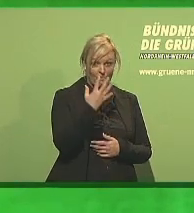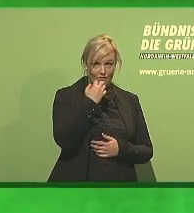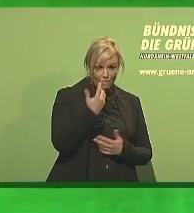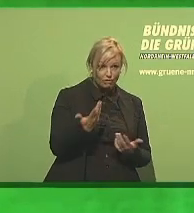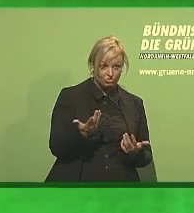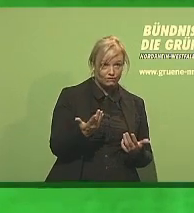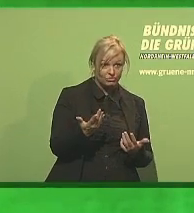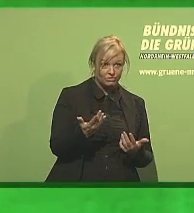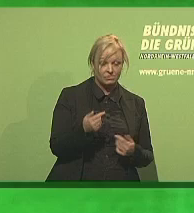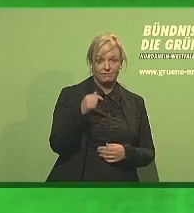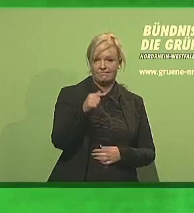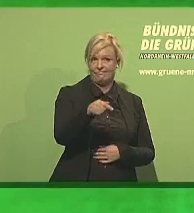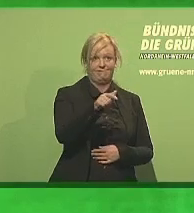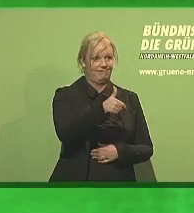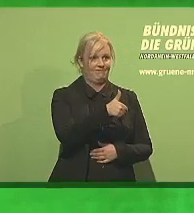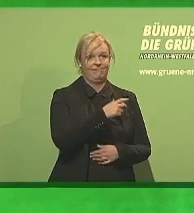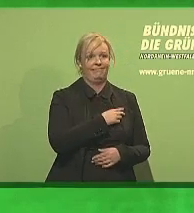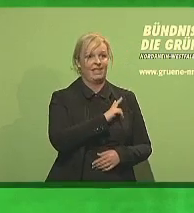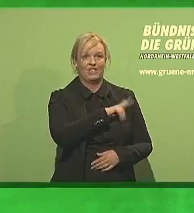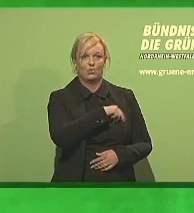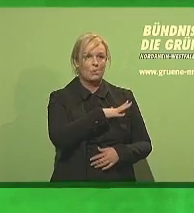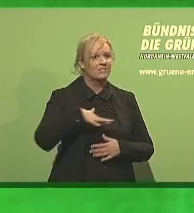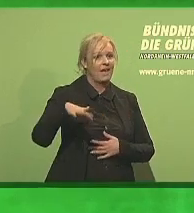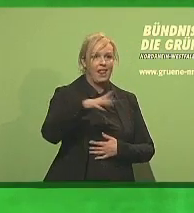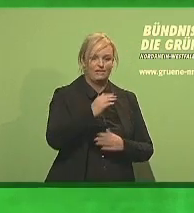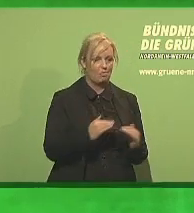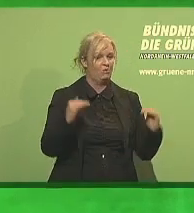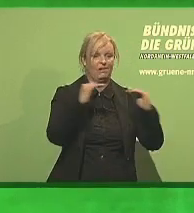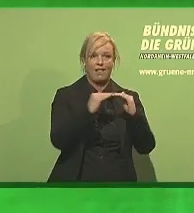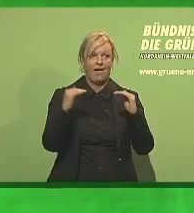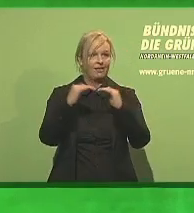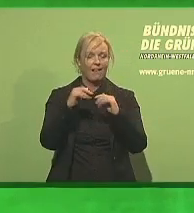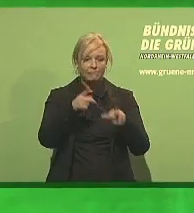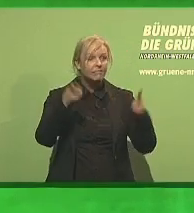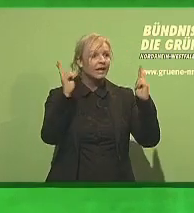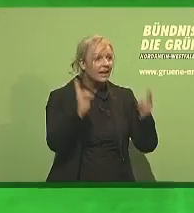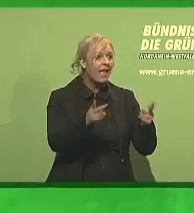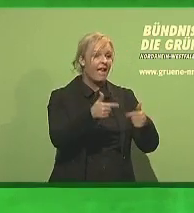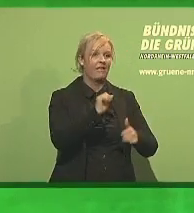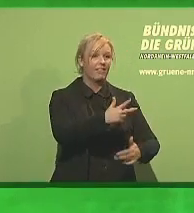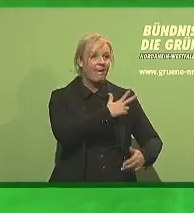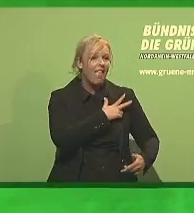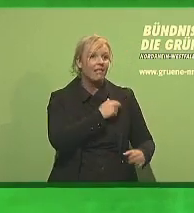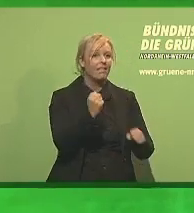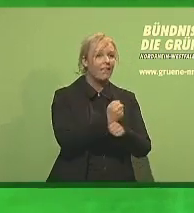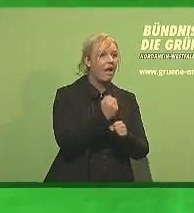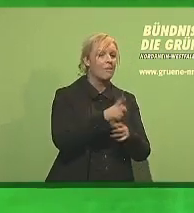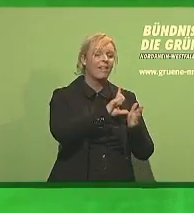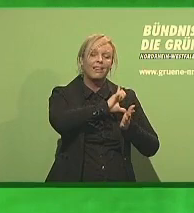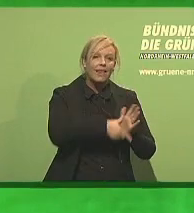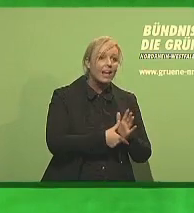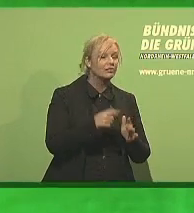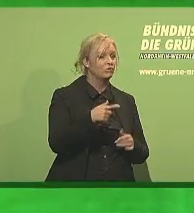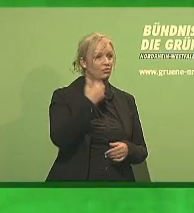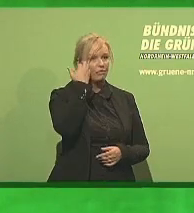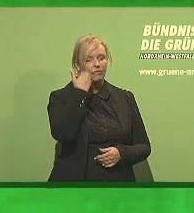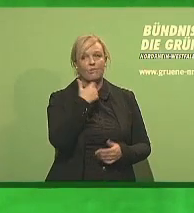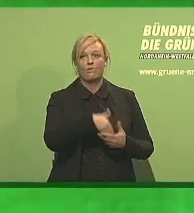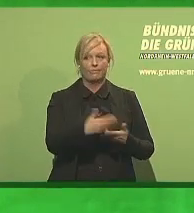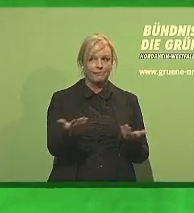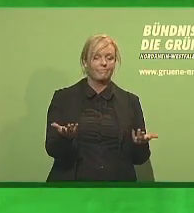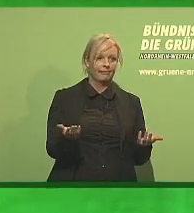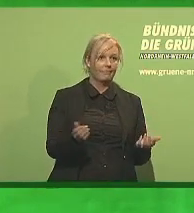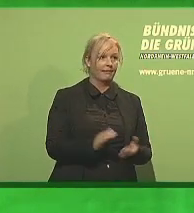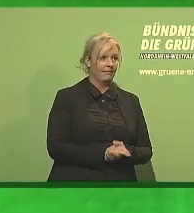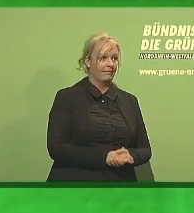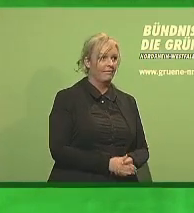nicht sozialistische Gleichmacherei, sondern das ist gerechter Lohn für ehrliche Arbeit und für Leistung, liebe Freundinnen und Freunde.